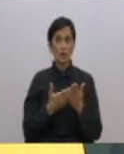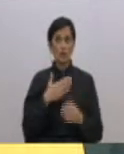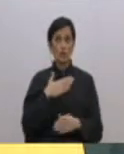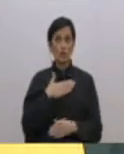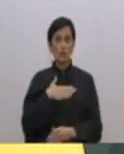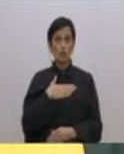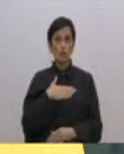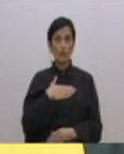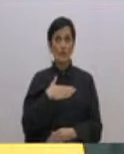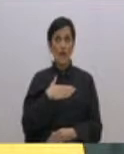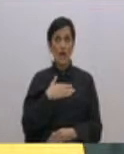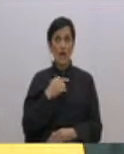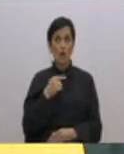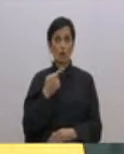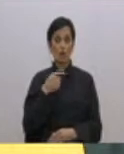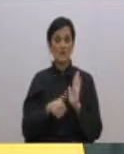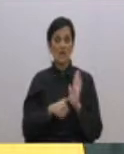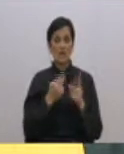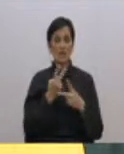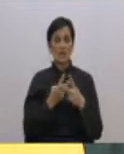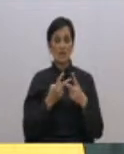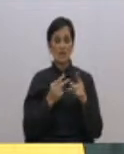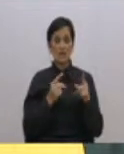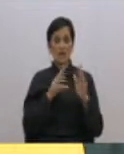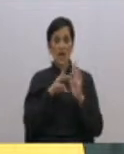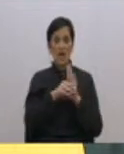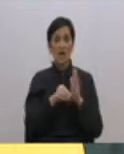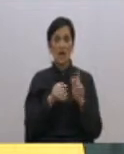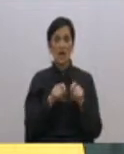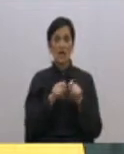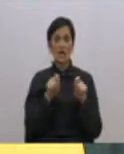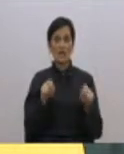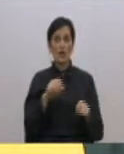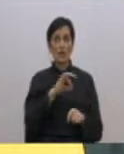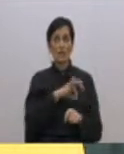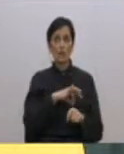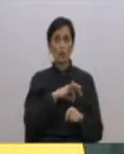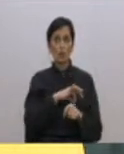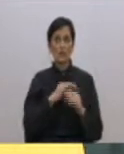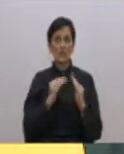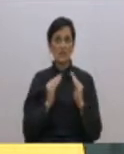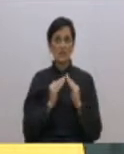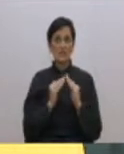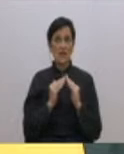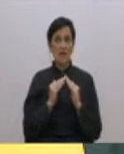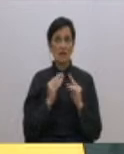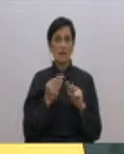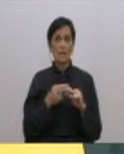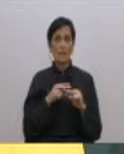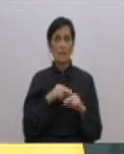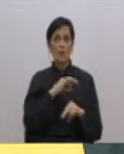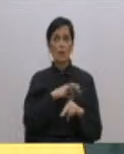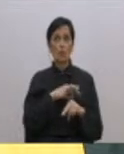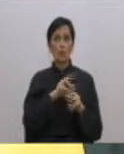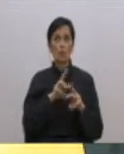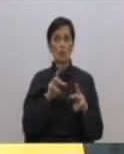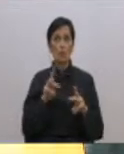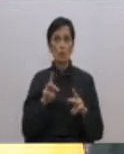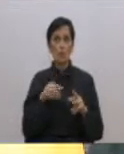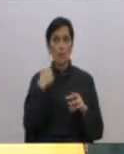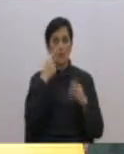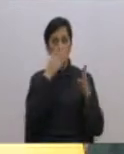ჩვენ ნომერ 16 პენტენციში გავხსენით იუსტიციის სახლი. ეს გახლავთ იუსტიციის მინისტრის